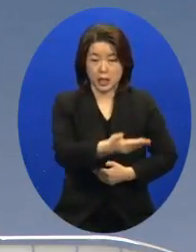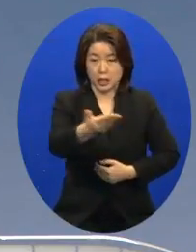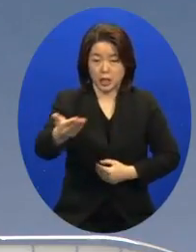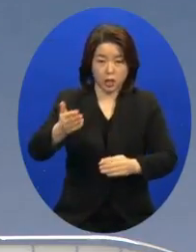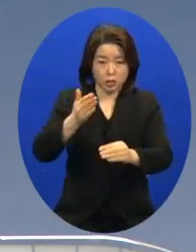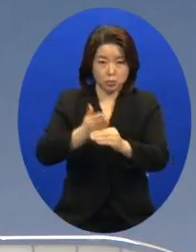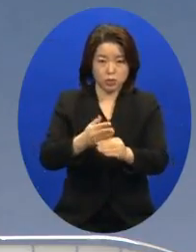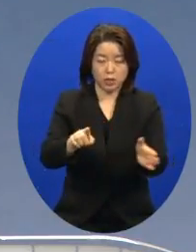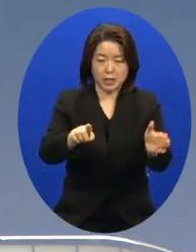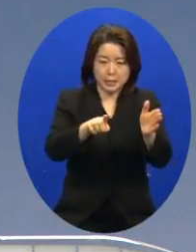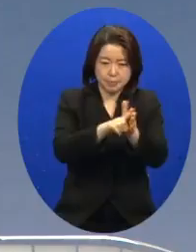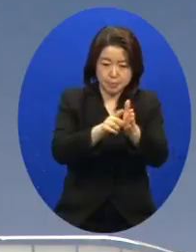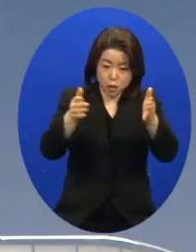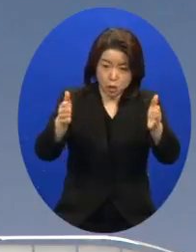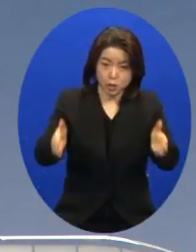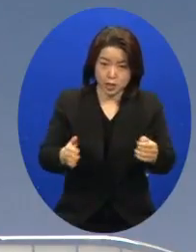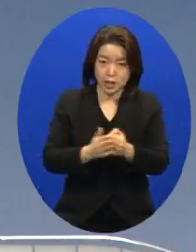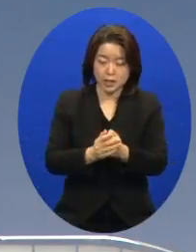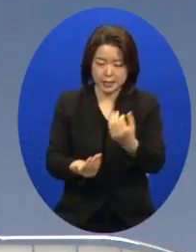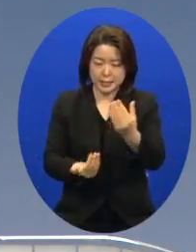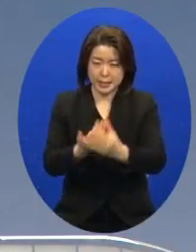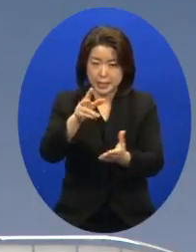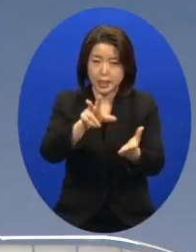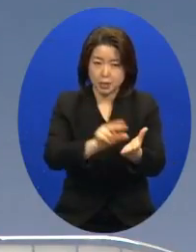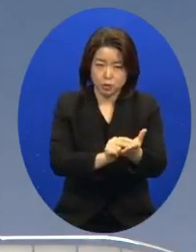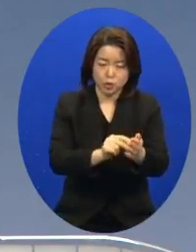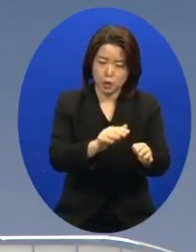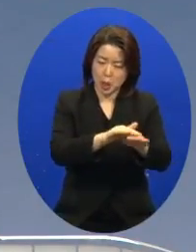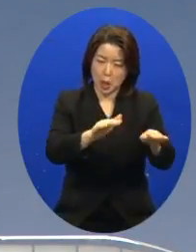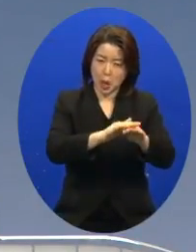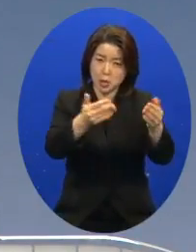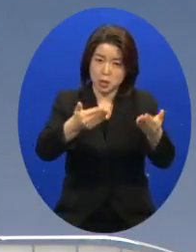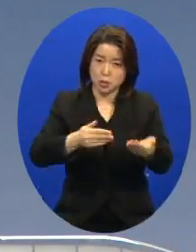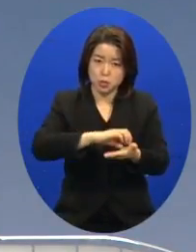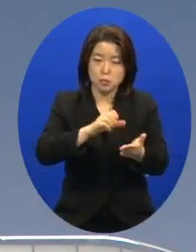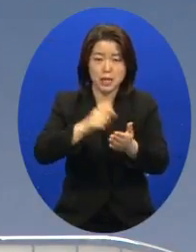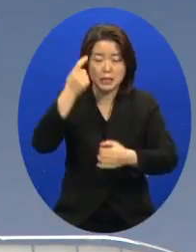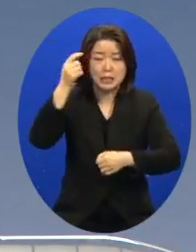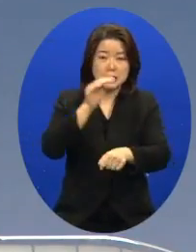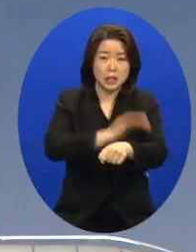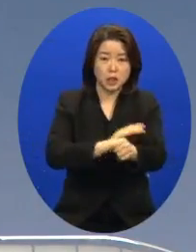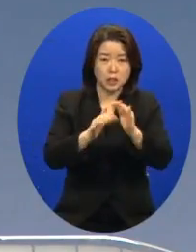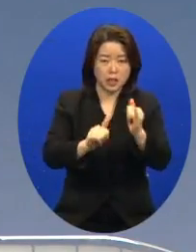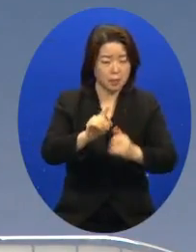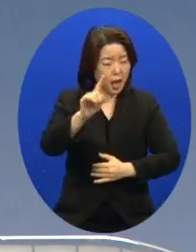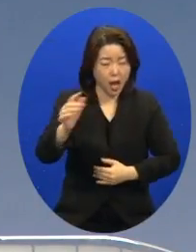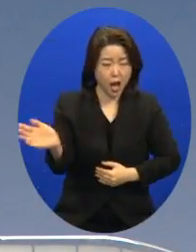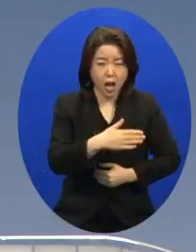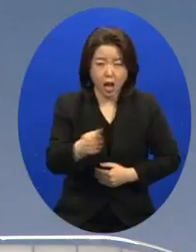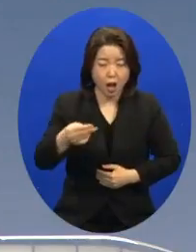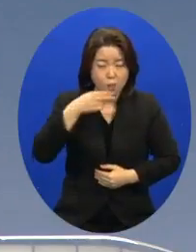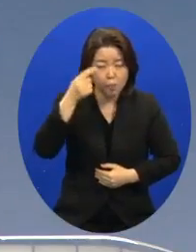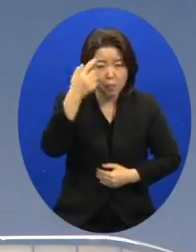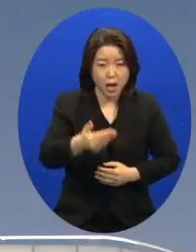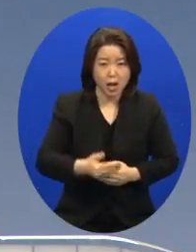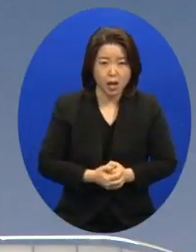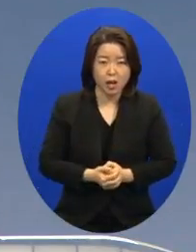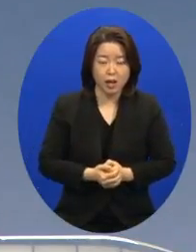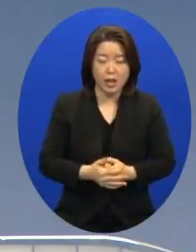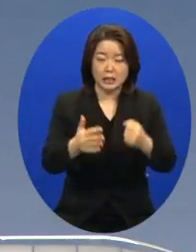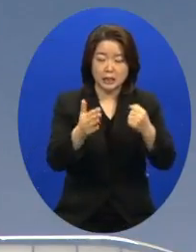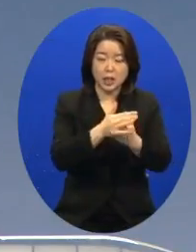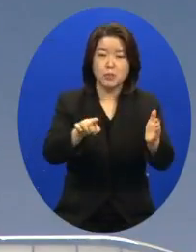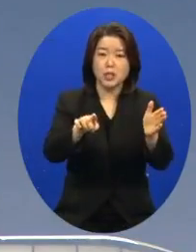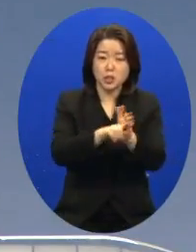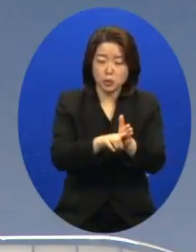가운데는 신도 사이에서 생기는 문제를 해결해 줄 만큼 지혜로운 사람이 하나도 없습니까 그래서 신도가